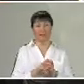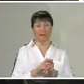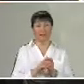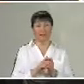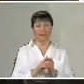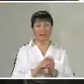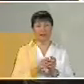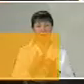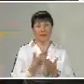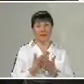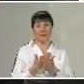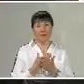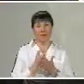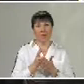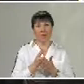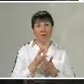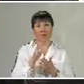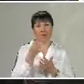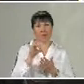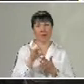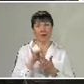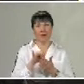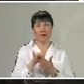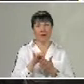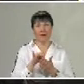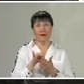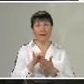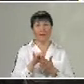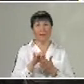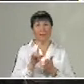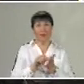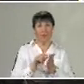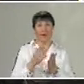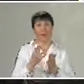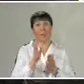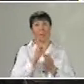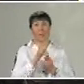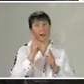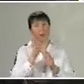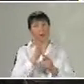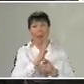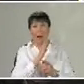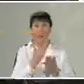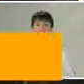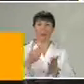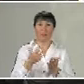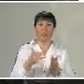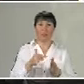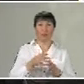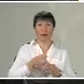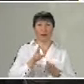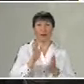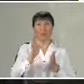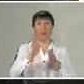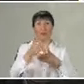допустим такой категории социальным важны как молодые мамы в декрете то есть люди предпенсионного возраста в общем-то для всех